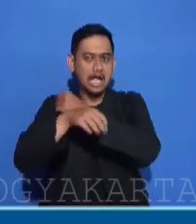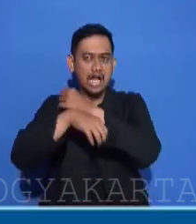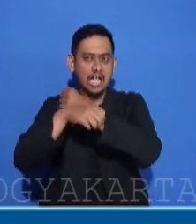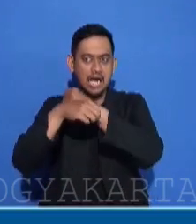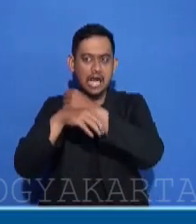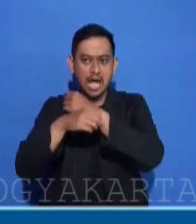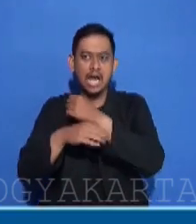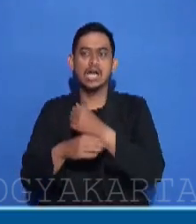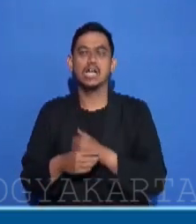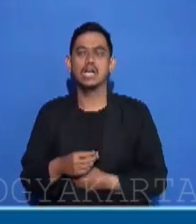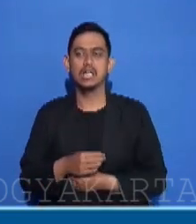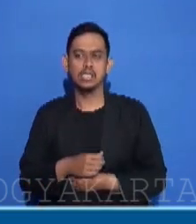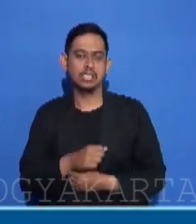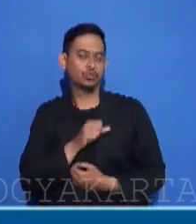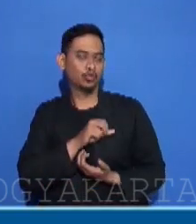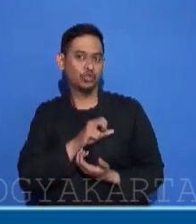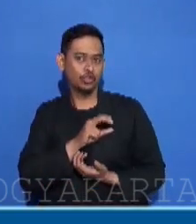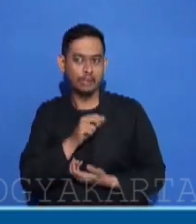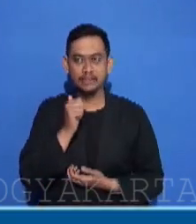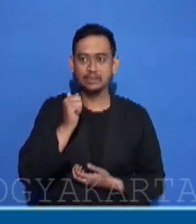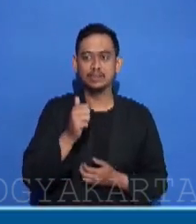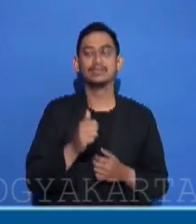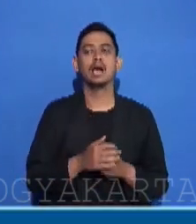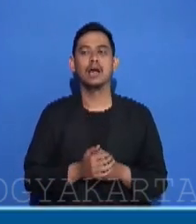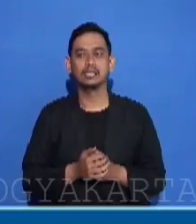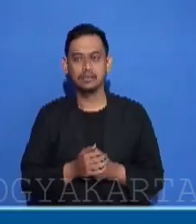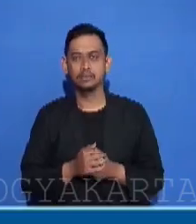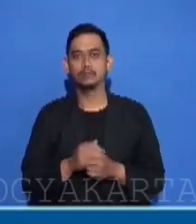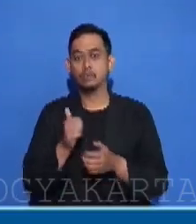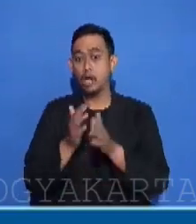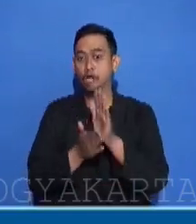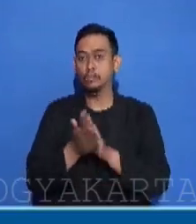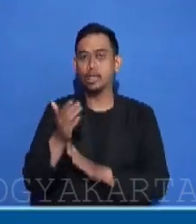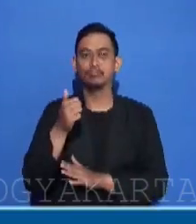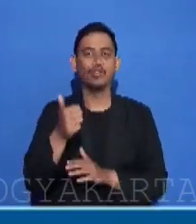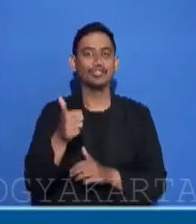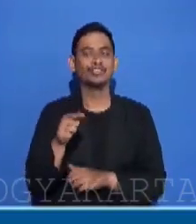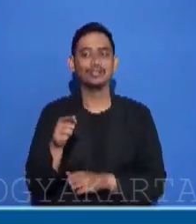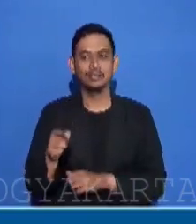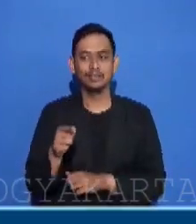menggunakan ASI tanaman meniko gampil tua dipunpus lantipun tanah